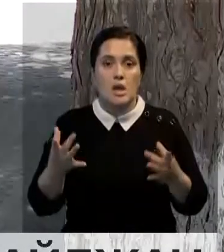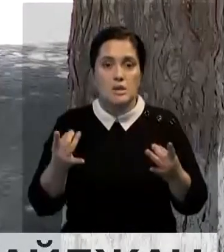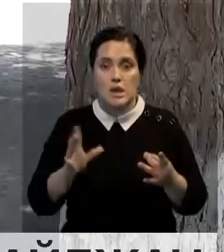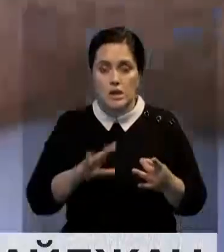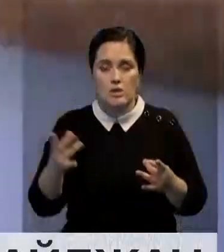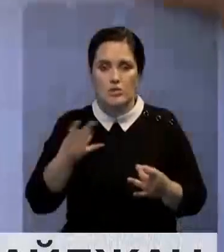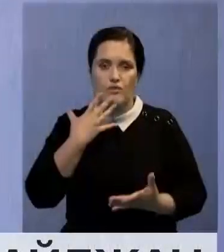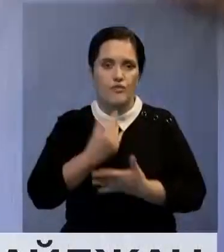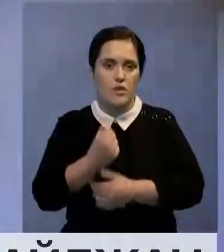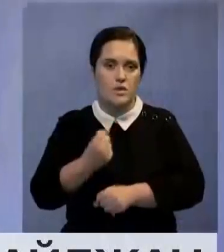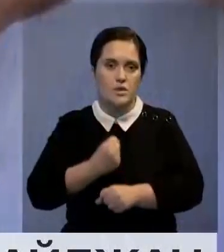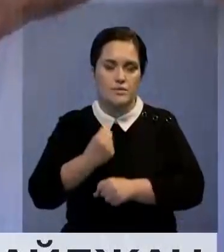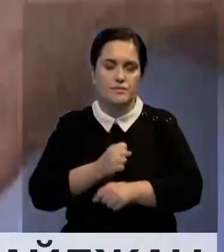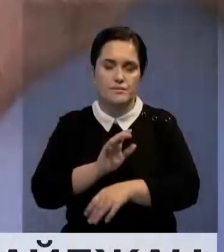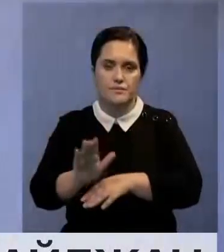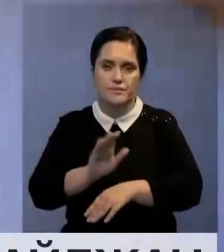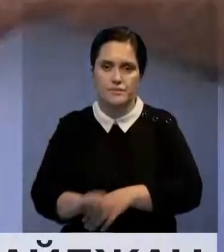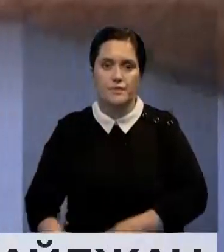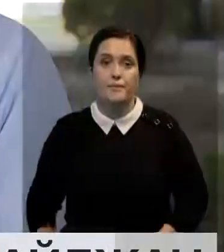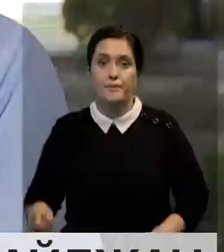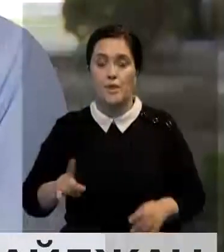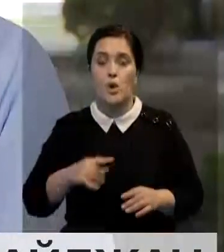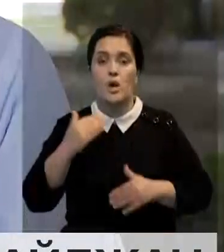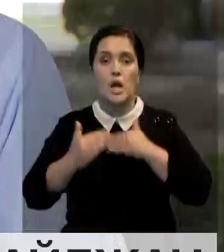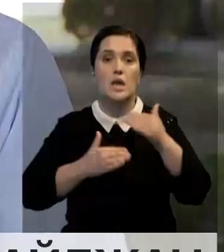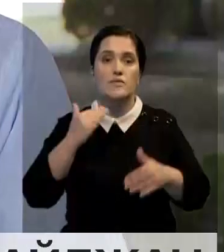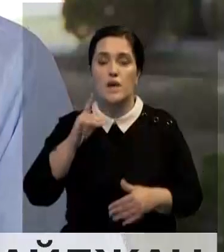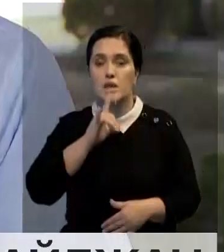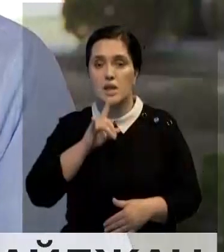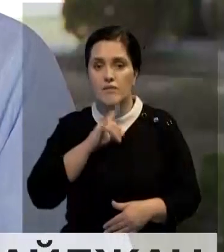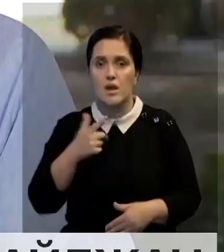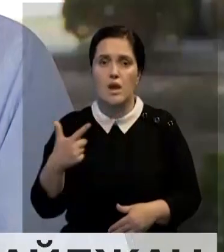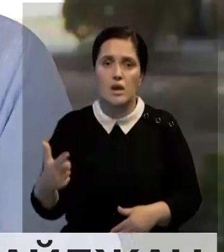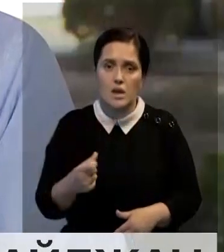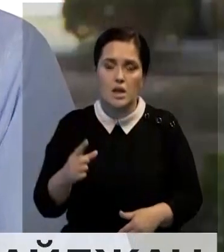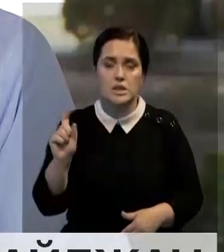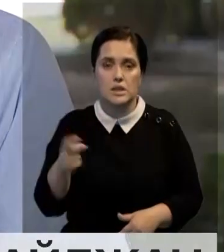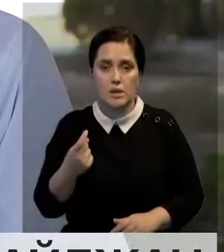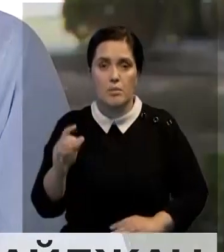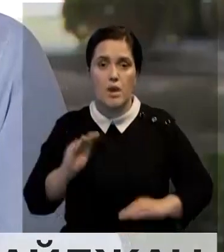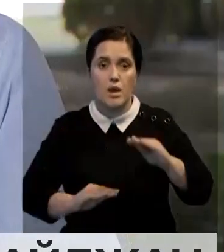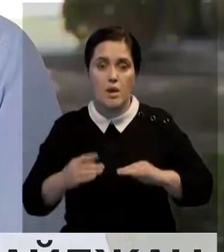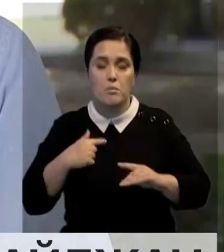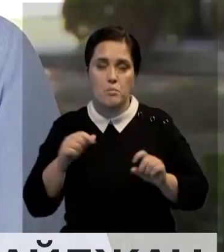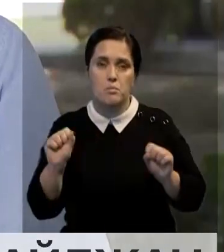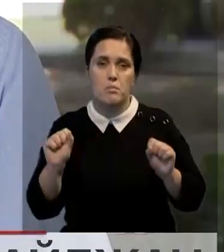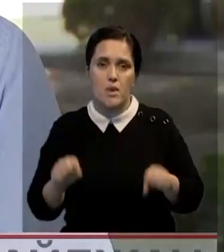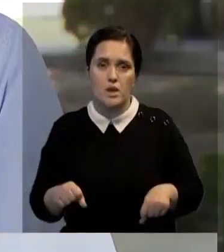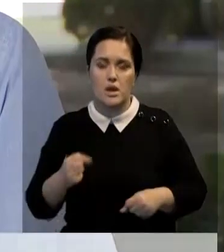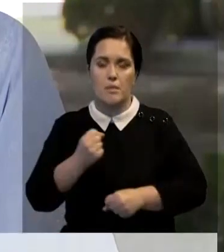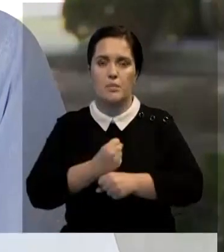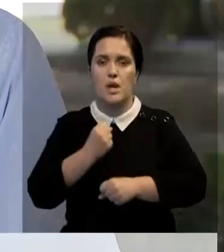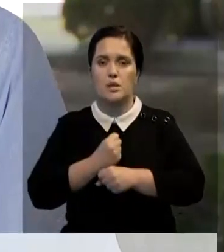сошлись во мнениях аналитики. Развивая нефтехимический, газохимический комплекс в наших странах, мы могли бы производить